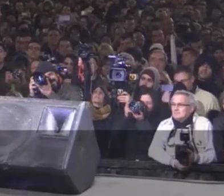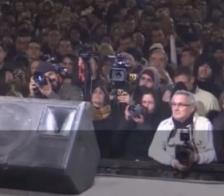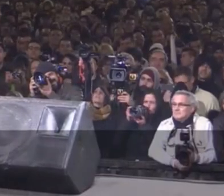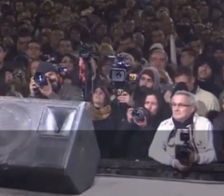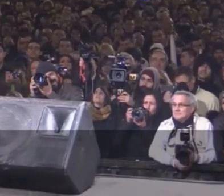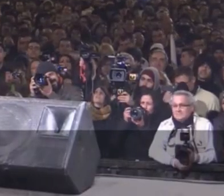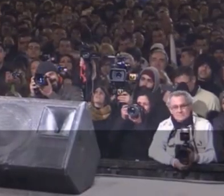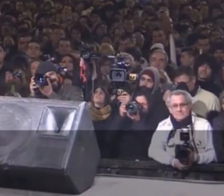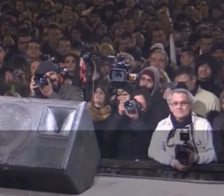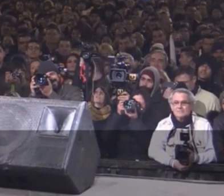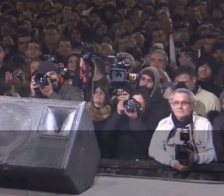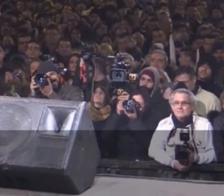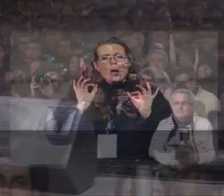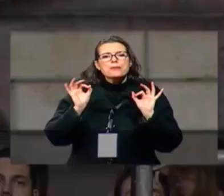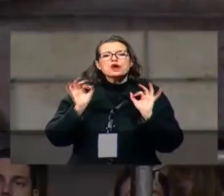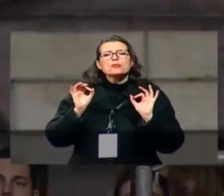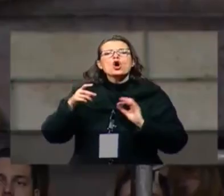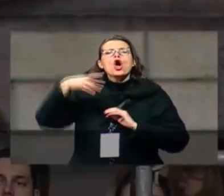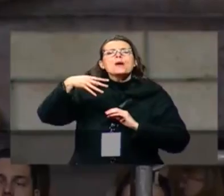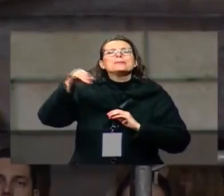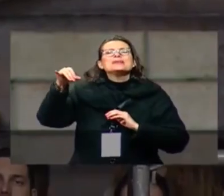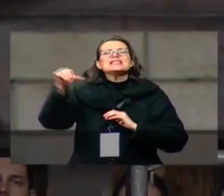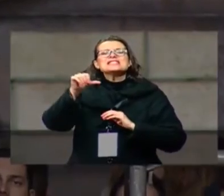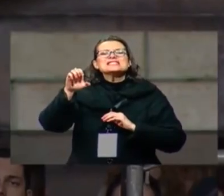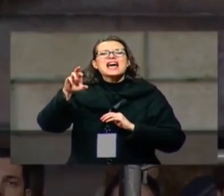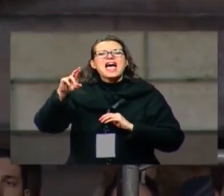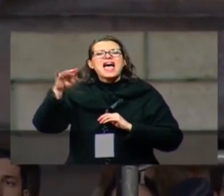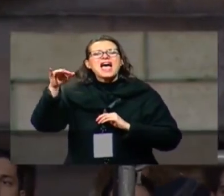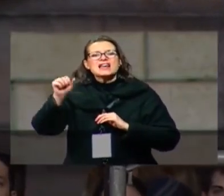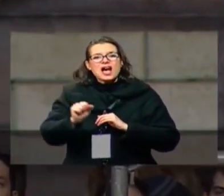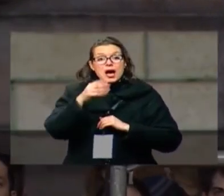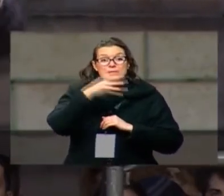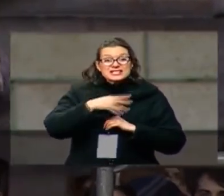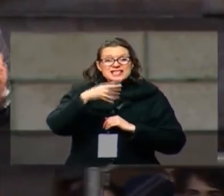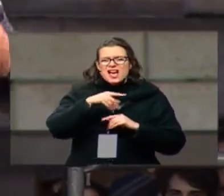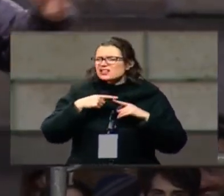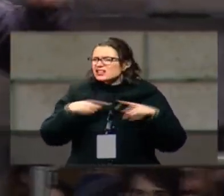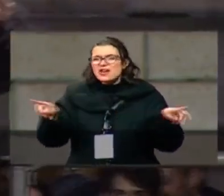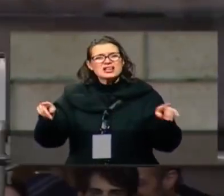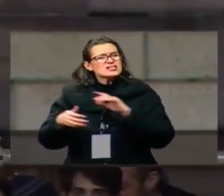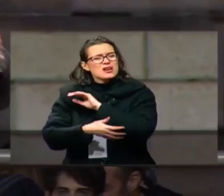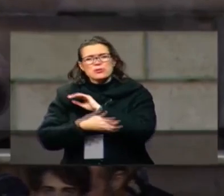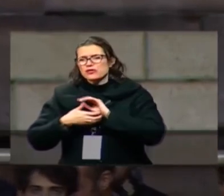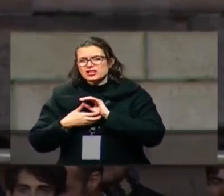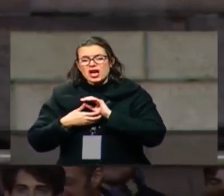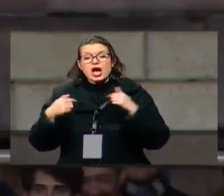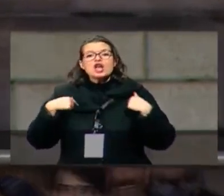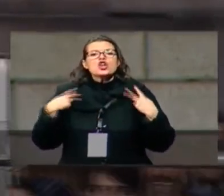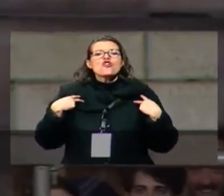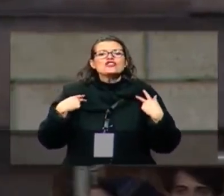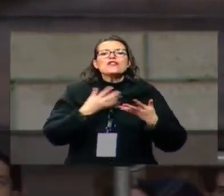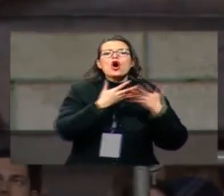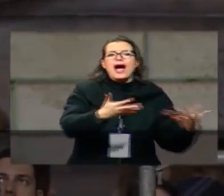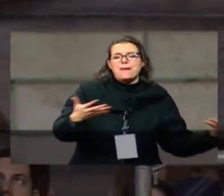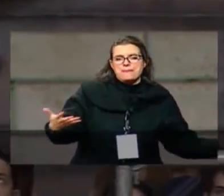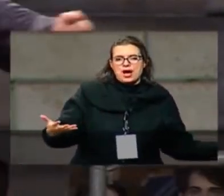miseria è diversa la miseria della povertà vai a dire io vivo un po' in Campania vai a dire un pensionato